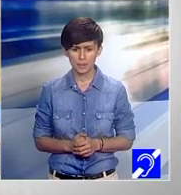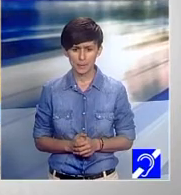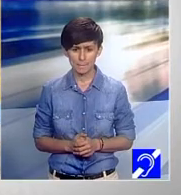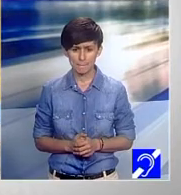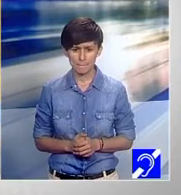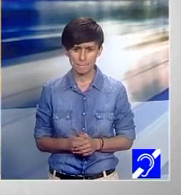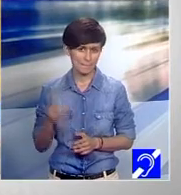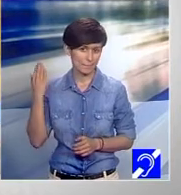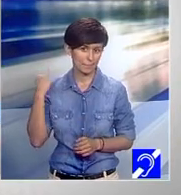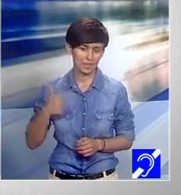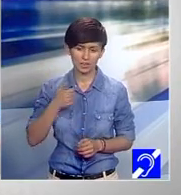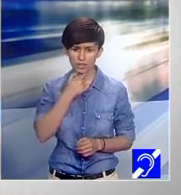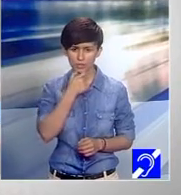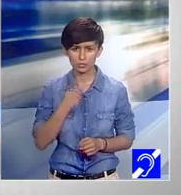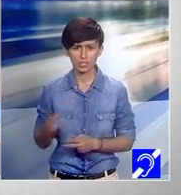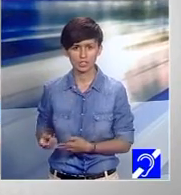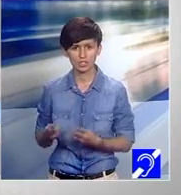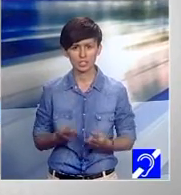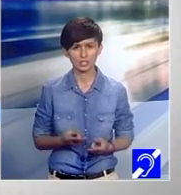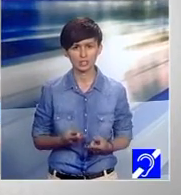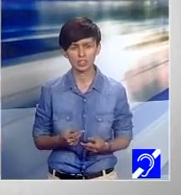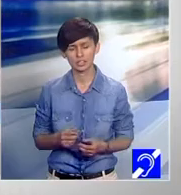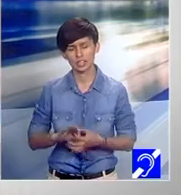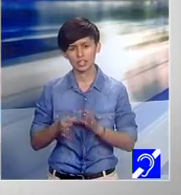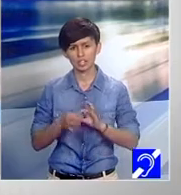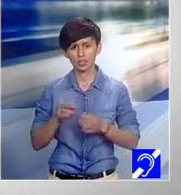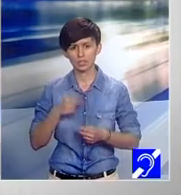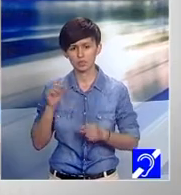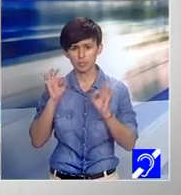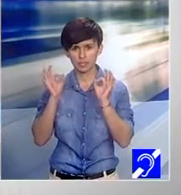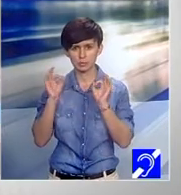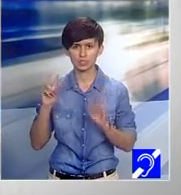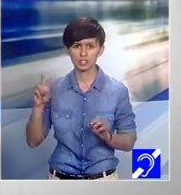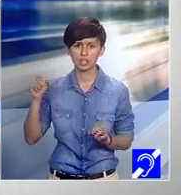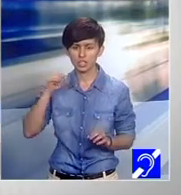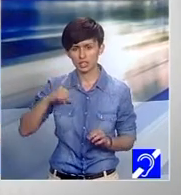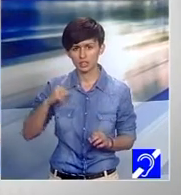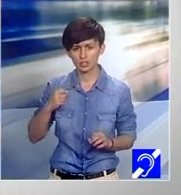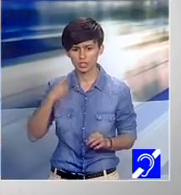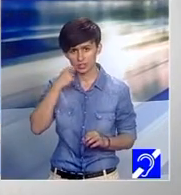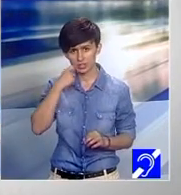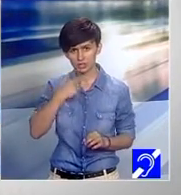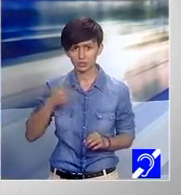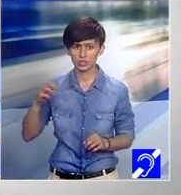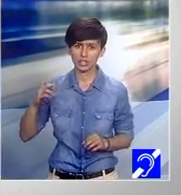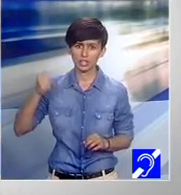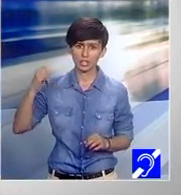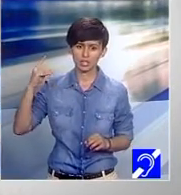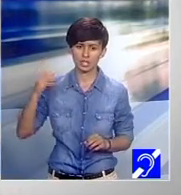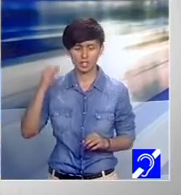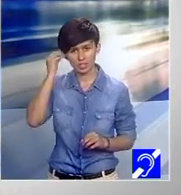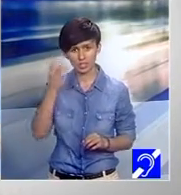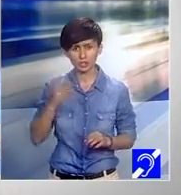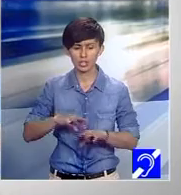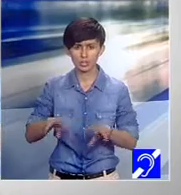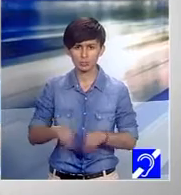În urmă cu mai bine de un an, la invitația Special Olympics România, doi tineri din două mari orașe ale țării, Cluj și Arad, s-au întâlnit și au creat împreună